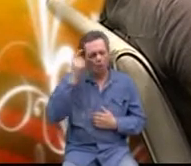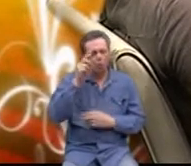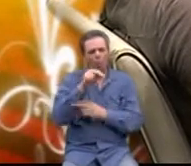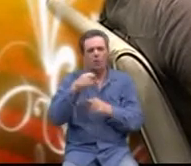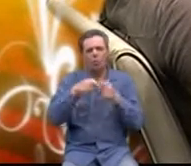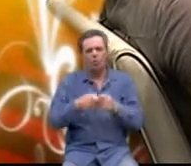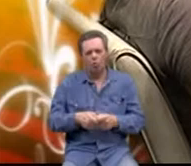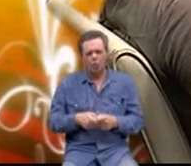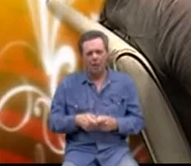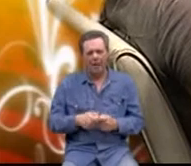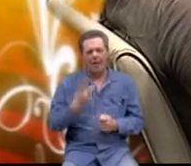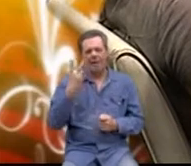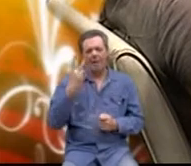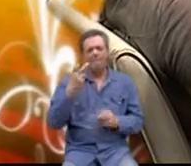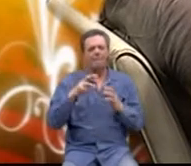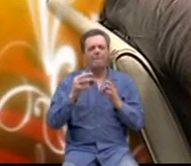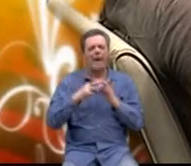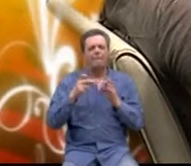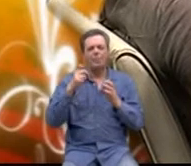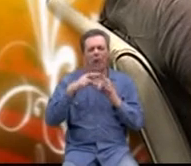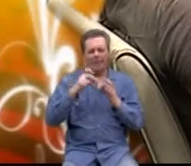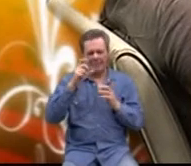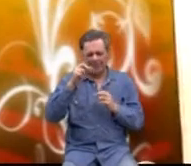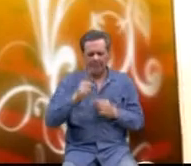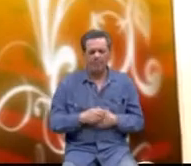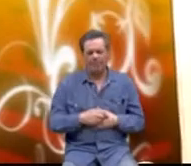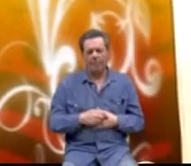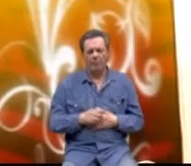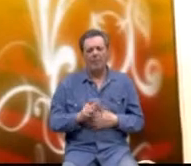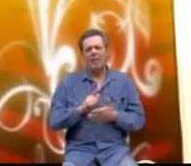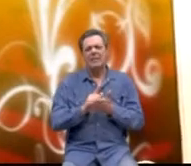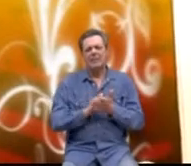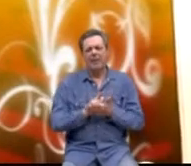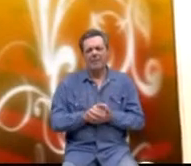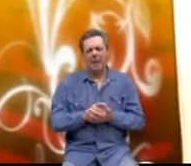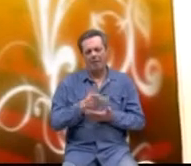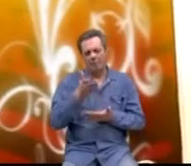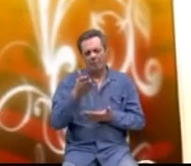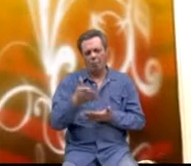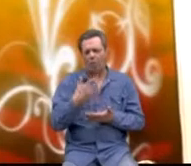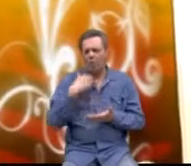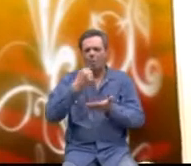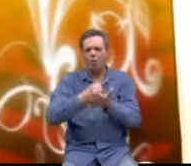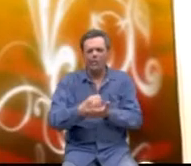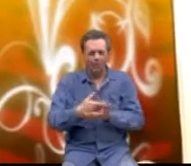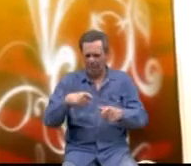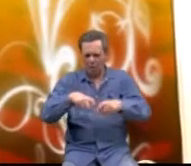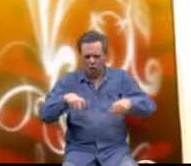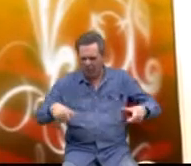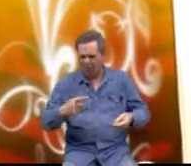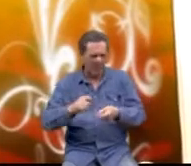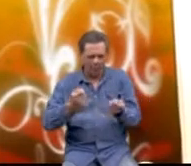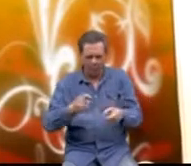kulturno-umjetničko društvo Vrapčanci uveličati događanje. Za vrijeme tog će biti postavljeni štandovi sa